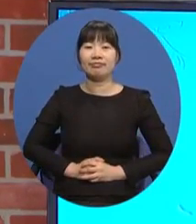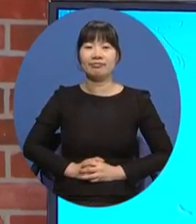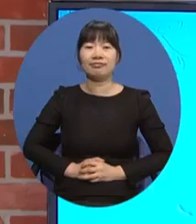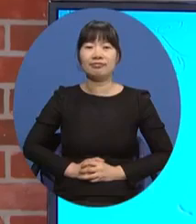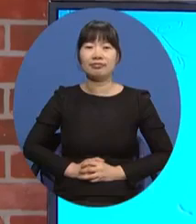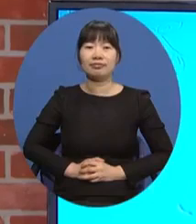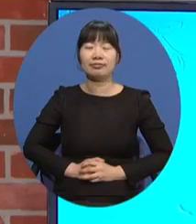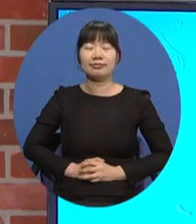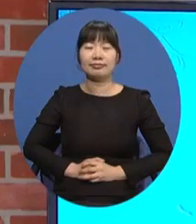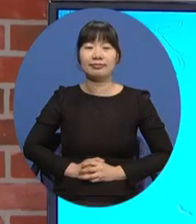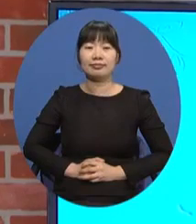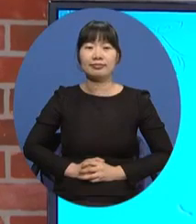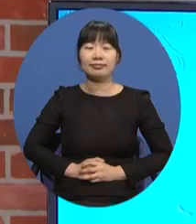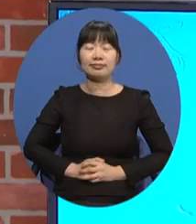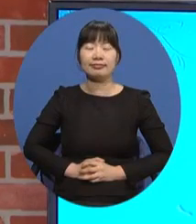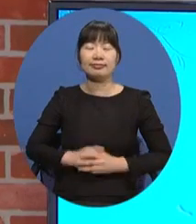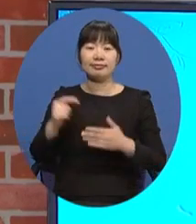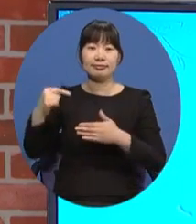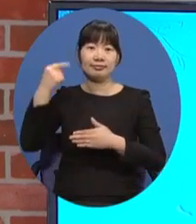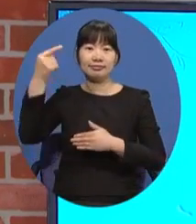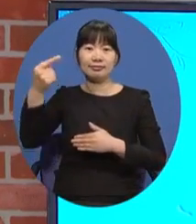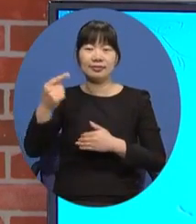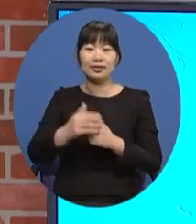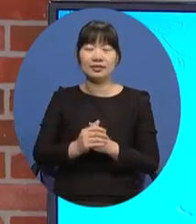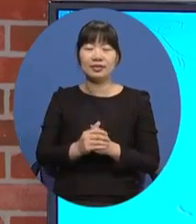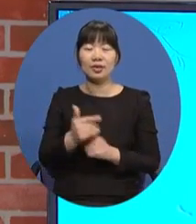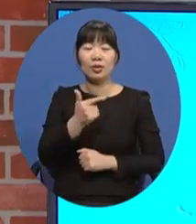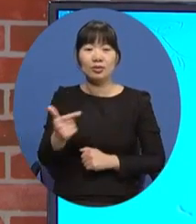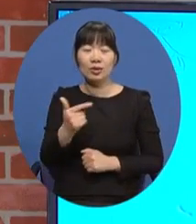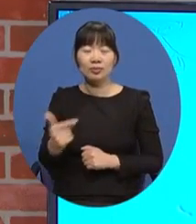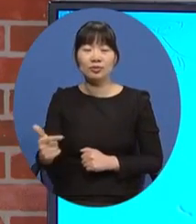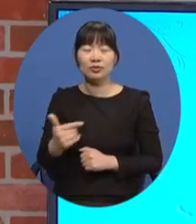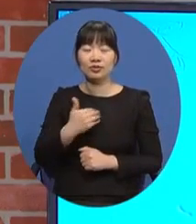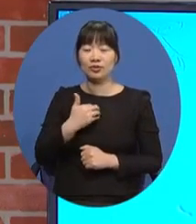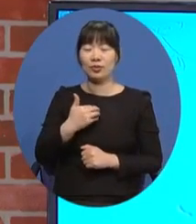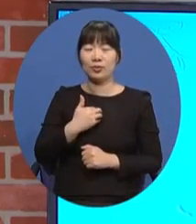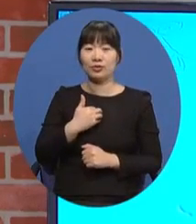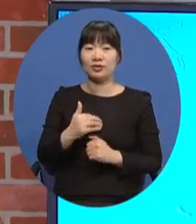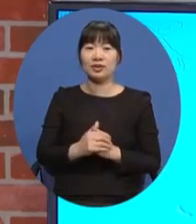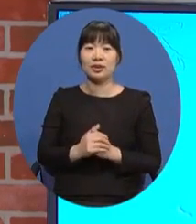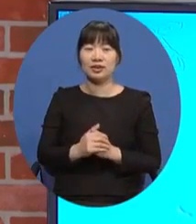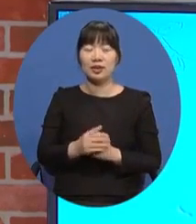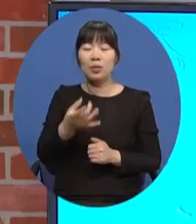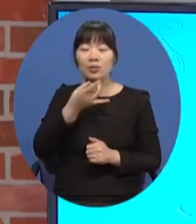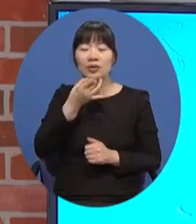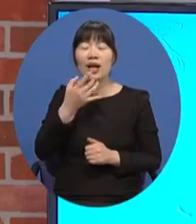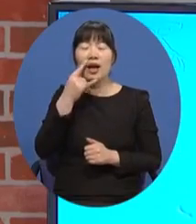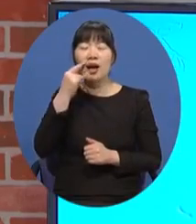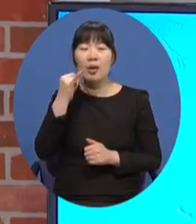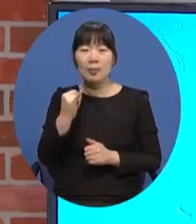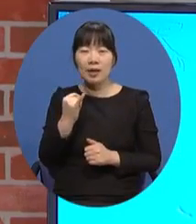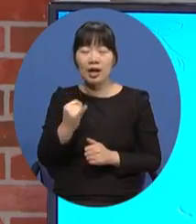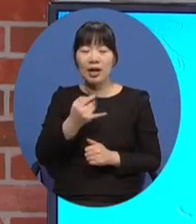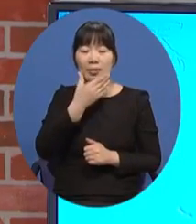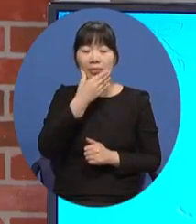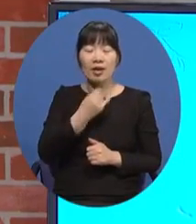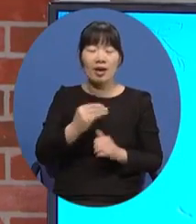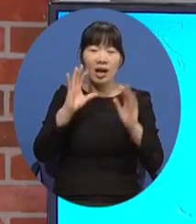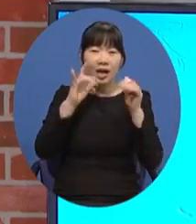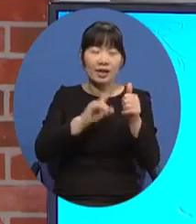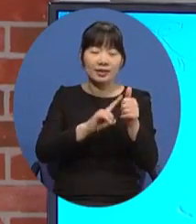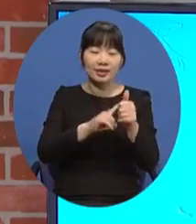싶고요. 그 다음에는 이제 너무 저는 이 불행한 엄마가 행복한